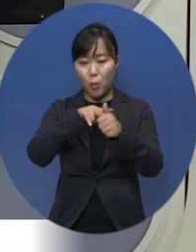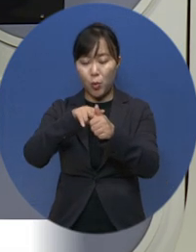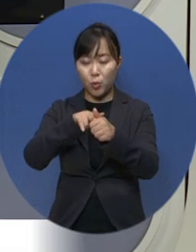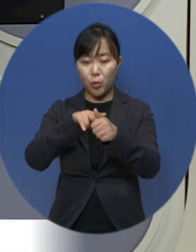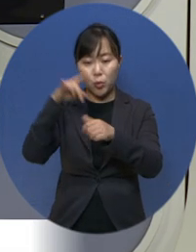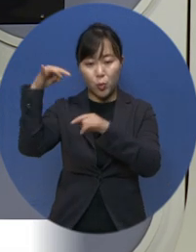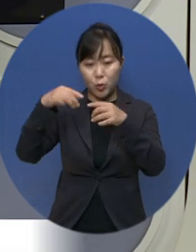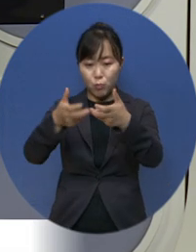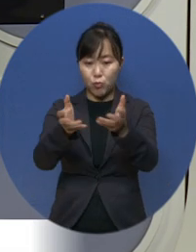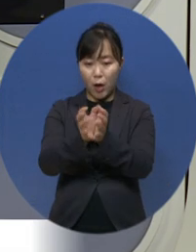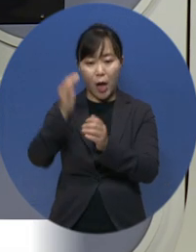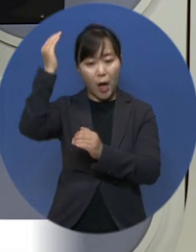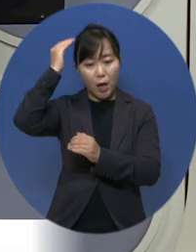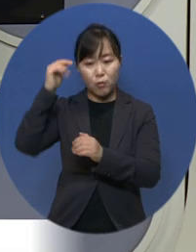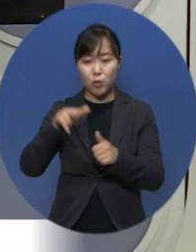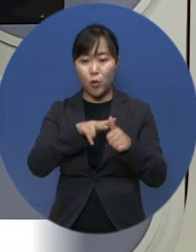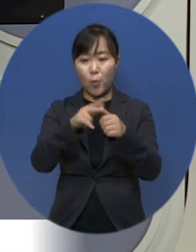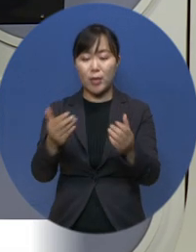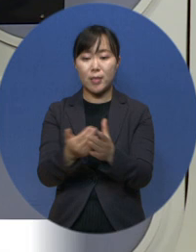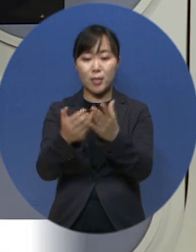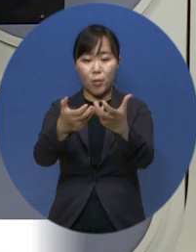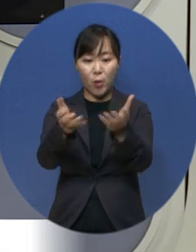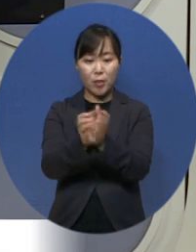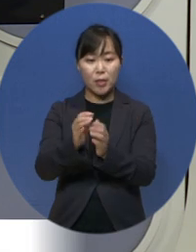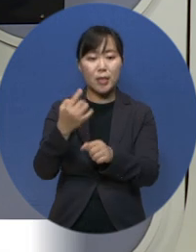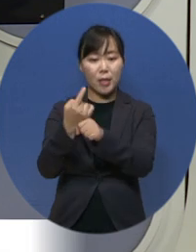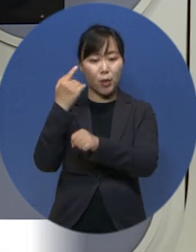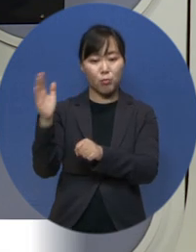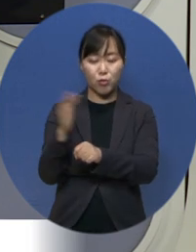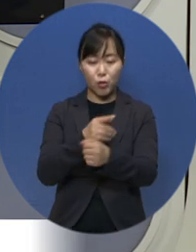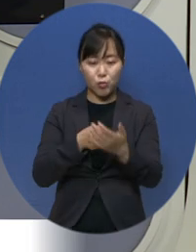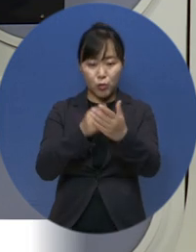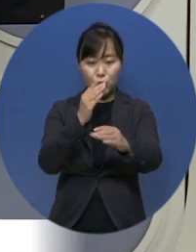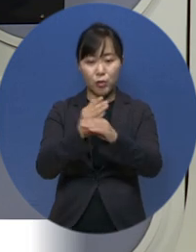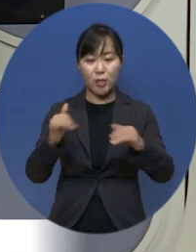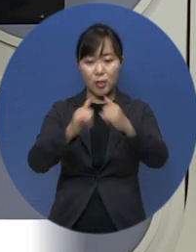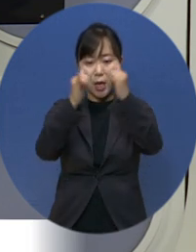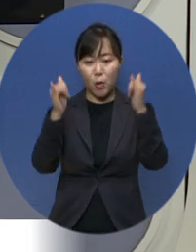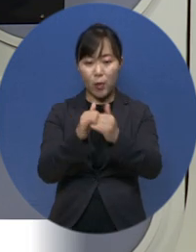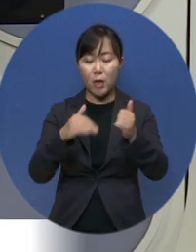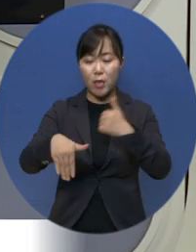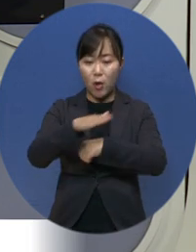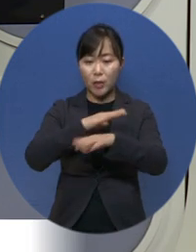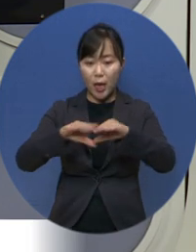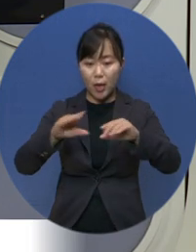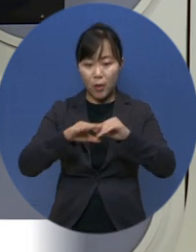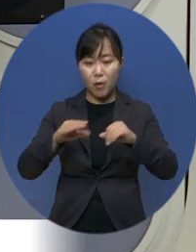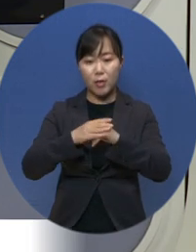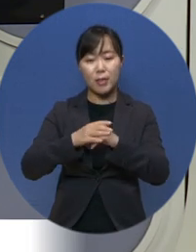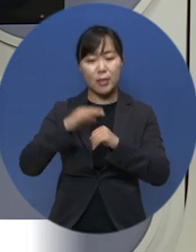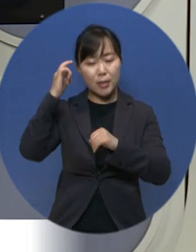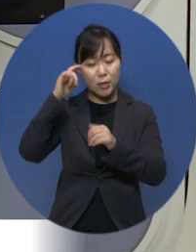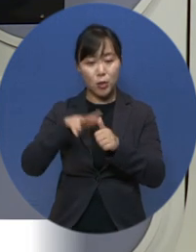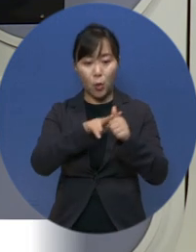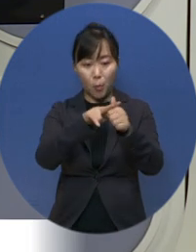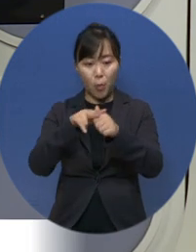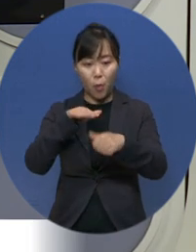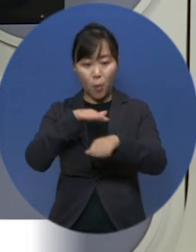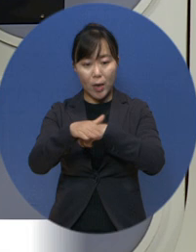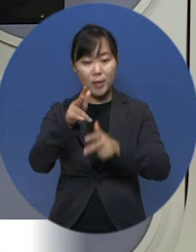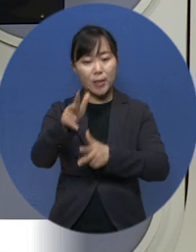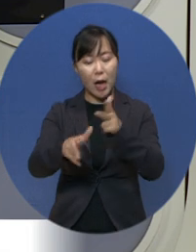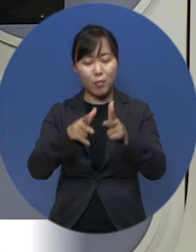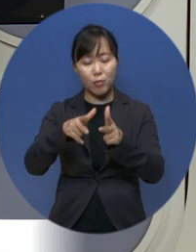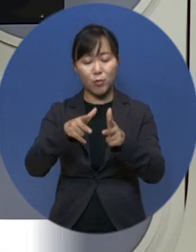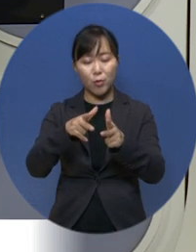부와 한국정보화진흥원 2 지난해부터 추진하고 있는 사회 현안 해결 진행 정보와 사업 의 일환으로 제작된